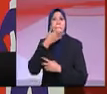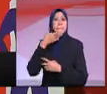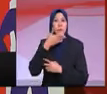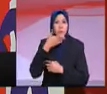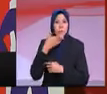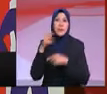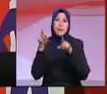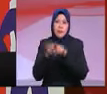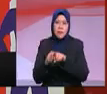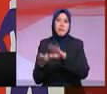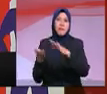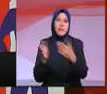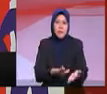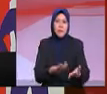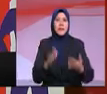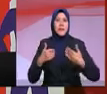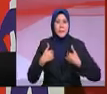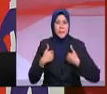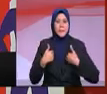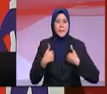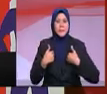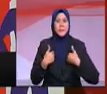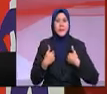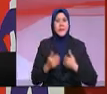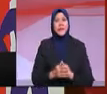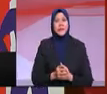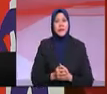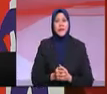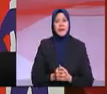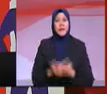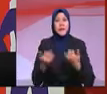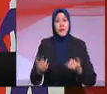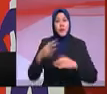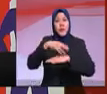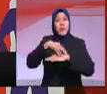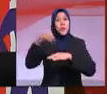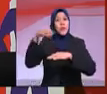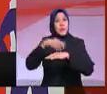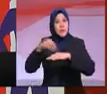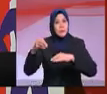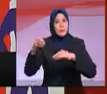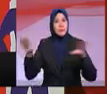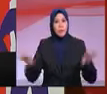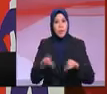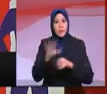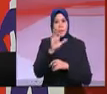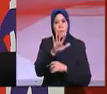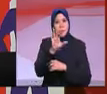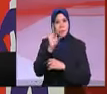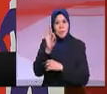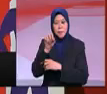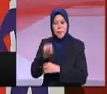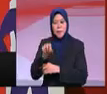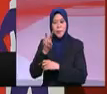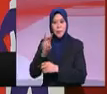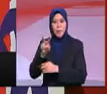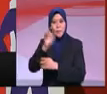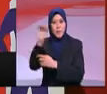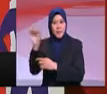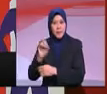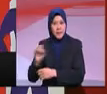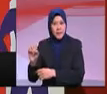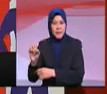pun berakhir dengan kematian dan sebagainya. Jadi sekarang ini kita lihat Sweden contohnya melaksanakan